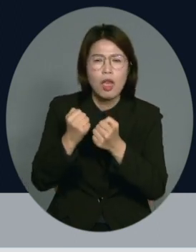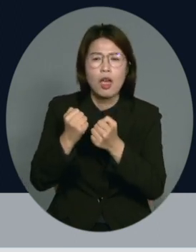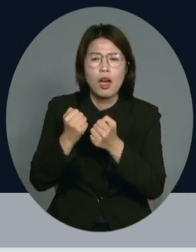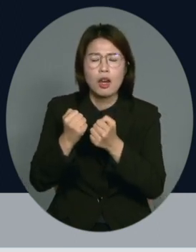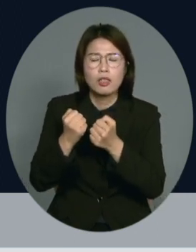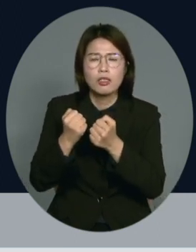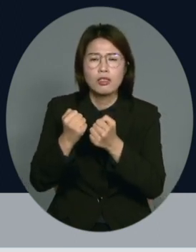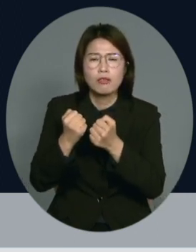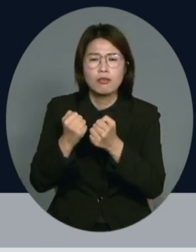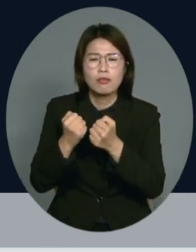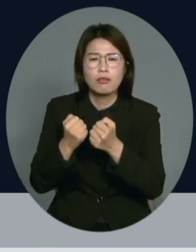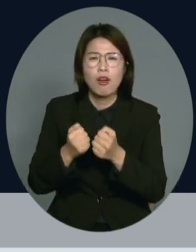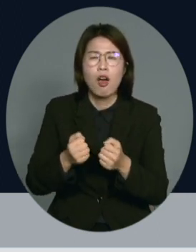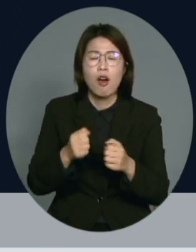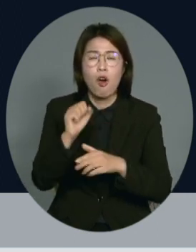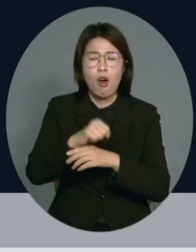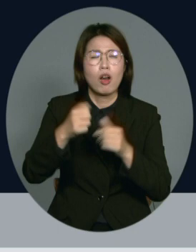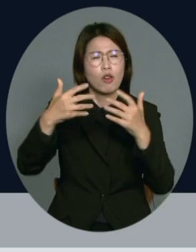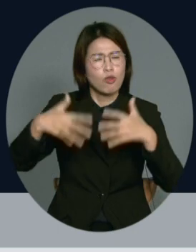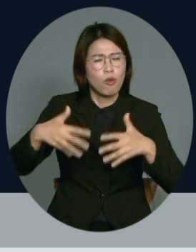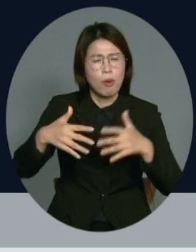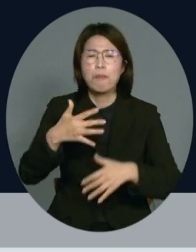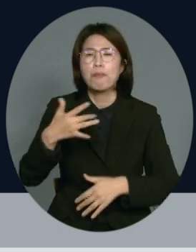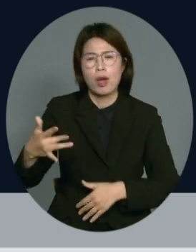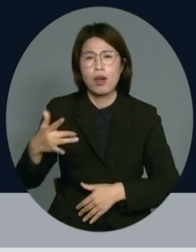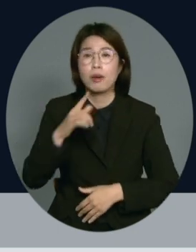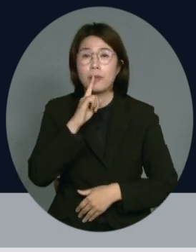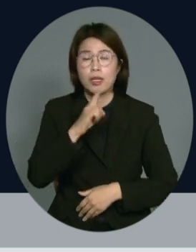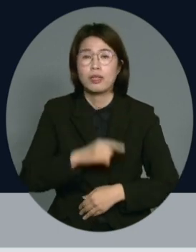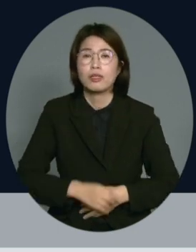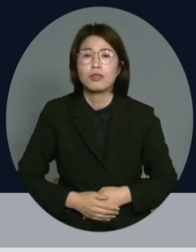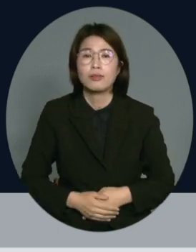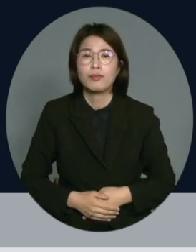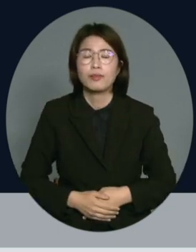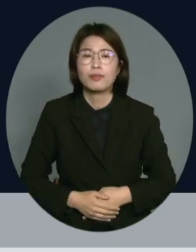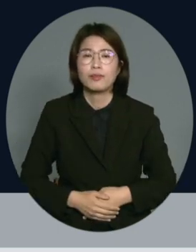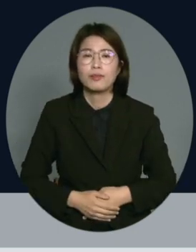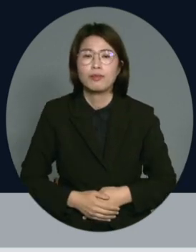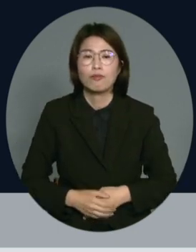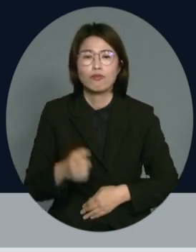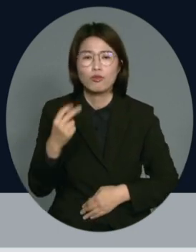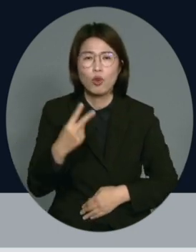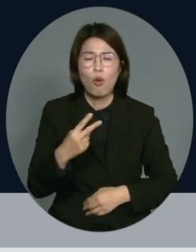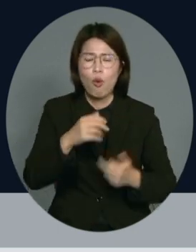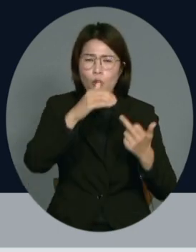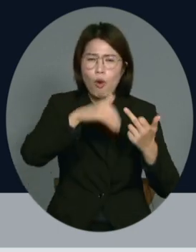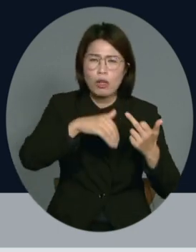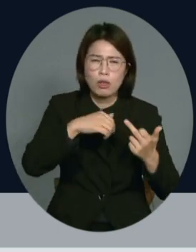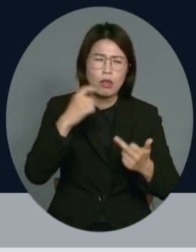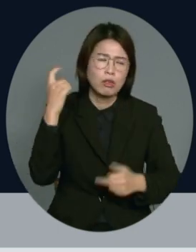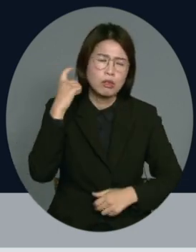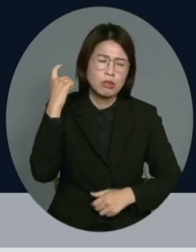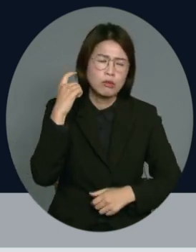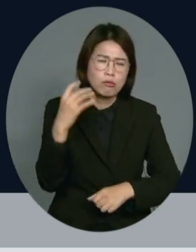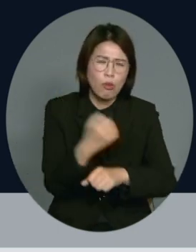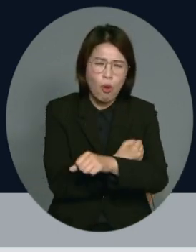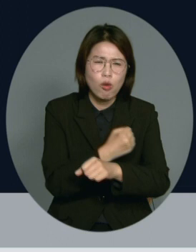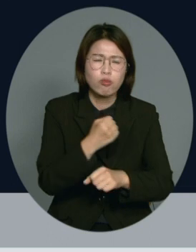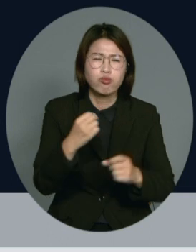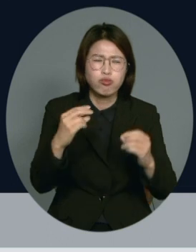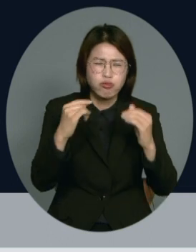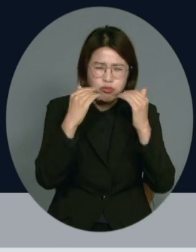행정청의 요구한 허가 요건을 갖췄다고 보기 어렵다고 판단했습니다 또 광산의 소음 진동 분진으로